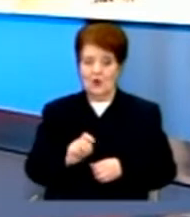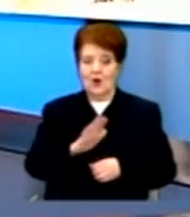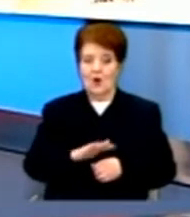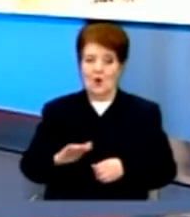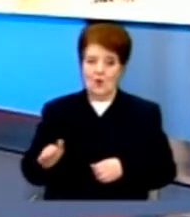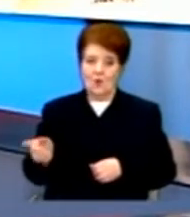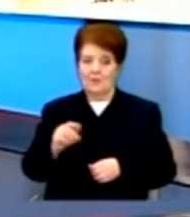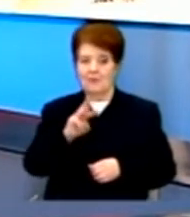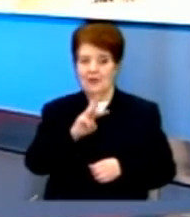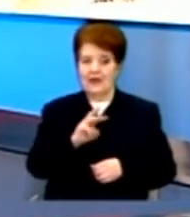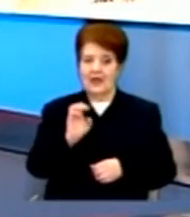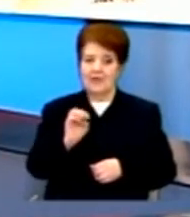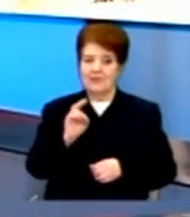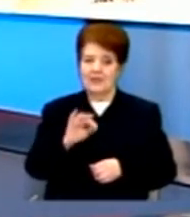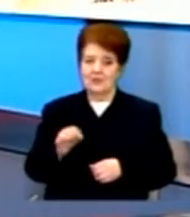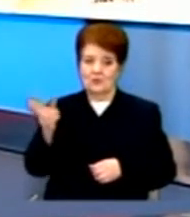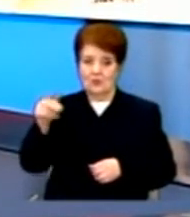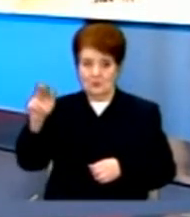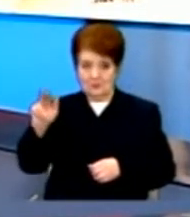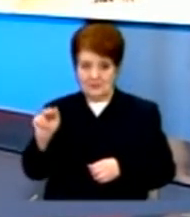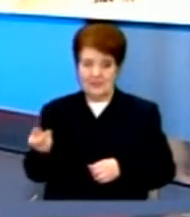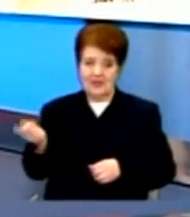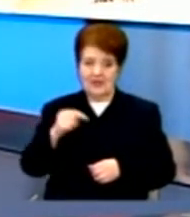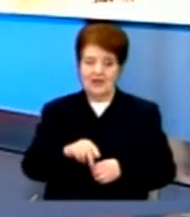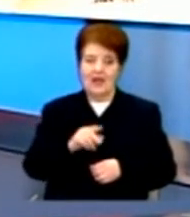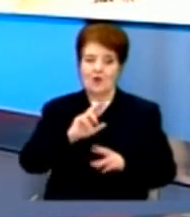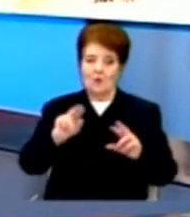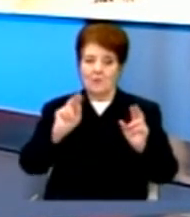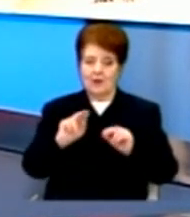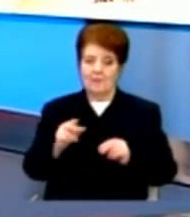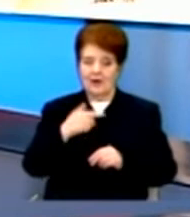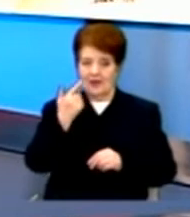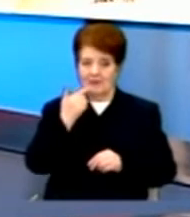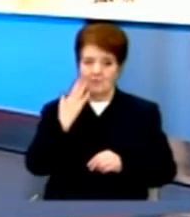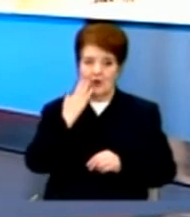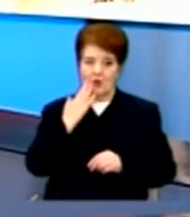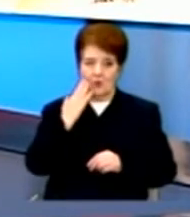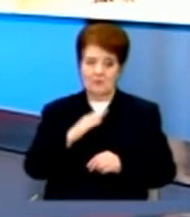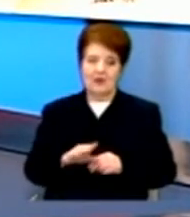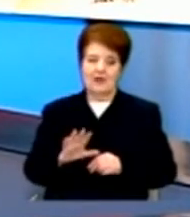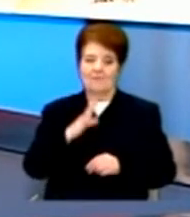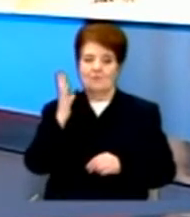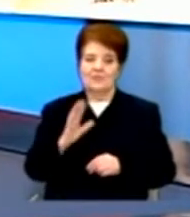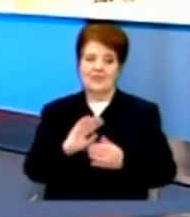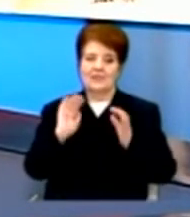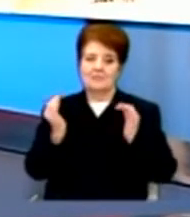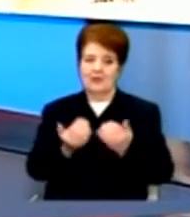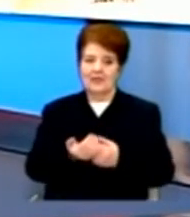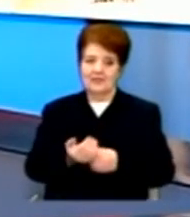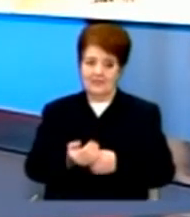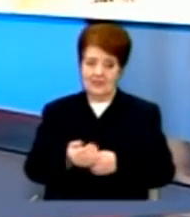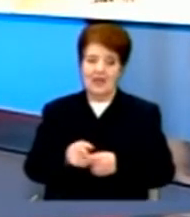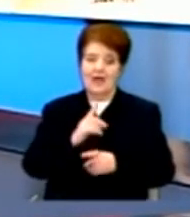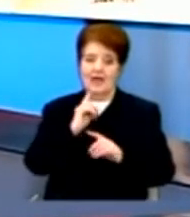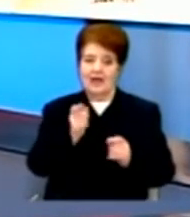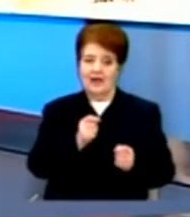Liceul Mihai Eminescu din Dubăsari, singura instituție de învățământ cu predare în limba română din orașul controlat de forțele separatiste din stânga Nistrului, i-au